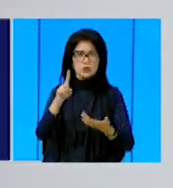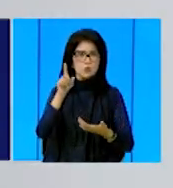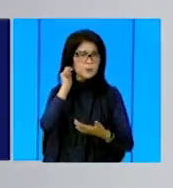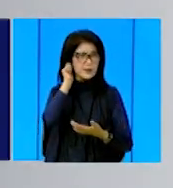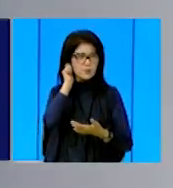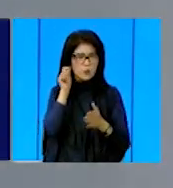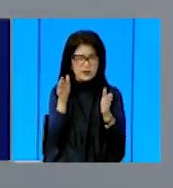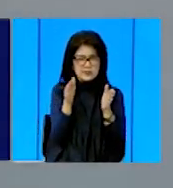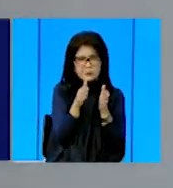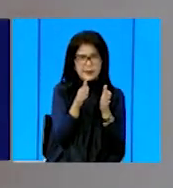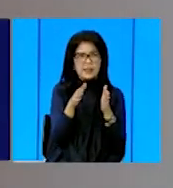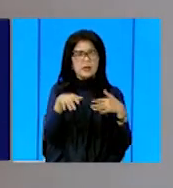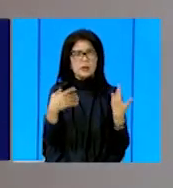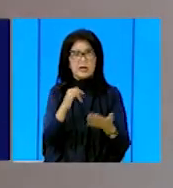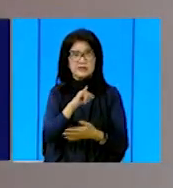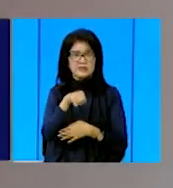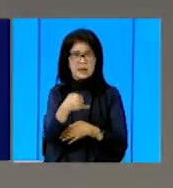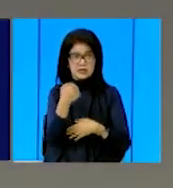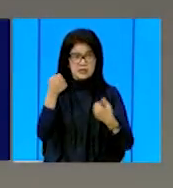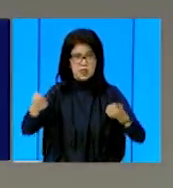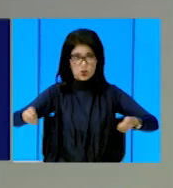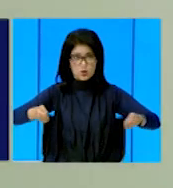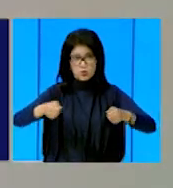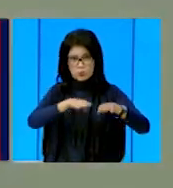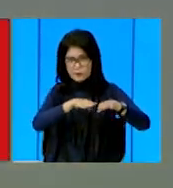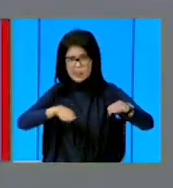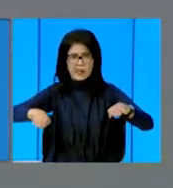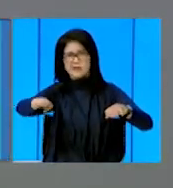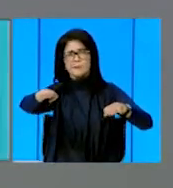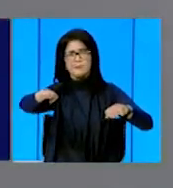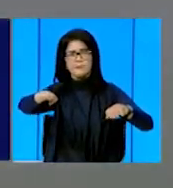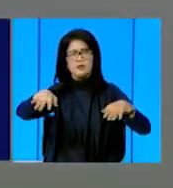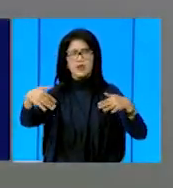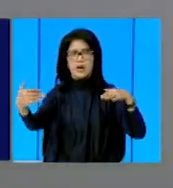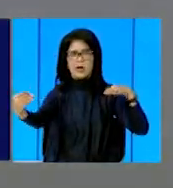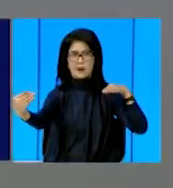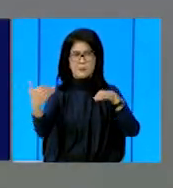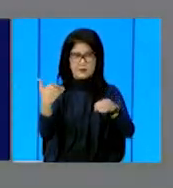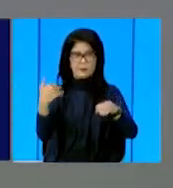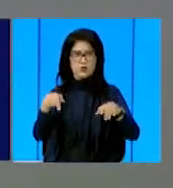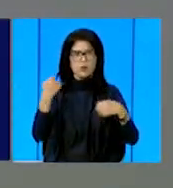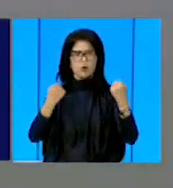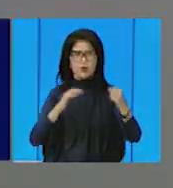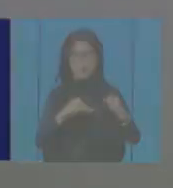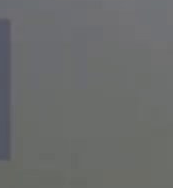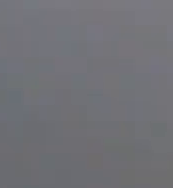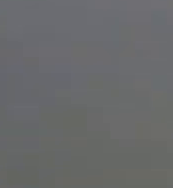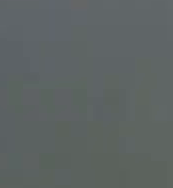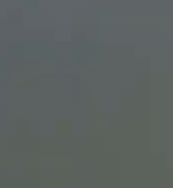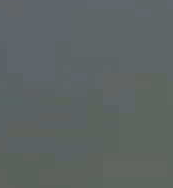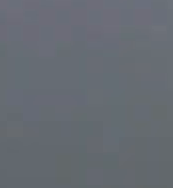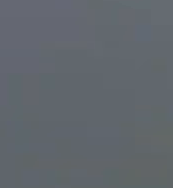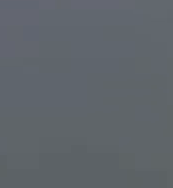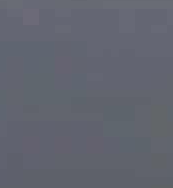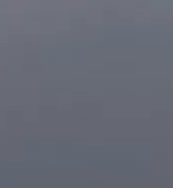terjepit, tabrakan terjadi saat truk hendak menyalip kendaraan lain. Dari arah berlawanan melaju mobil korban terkejut ada truk di depannya, pengemudi banting setir